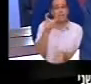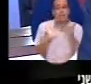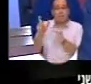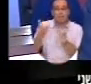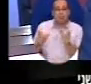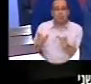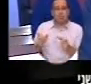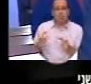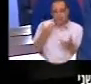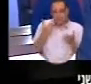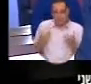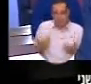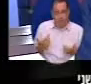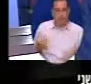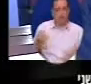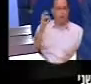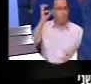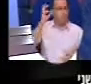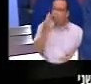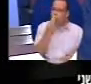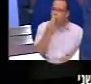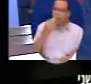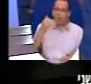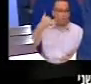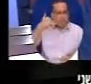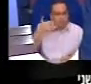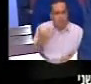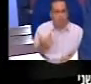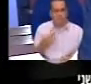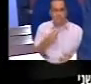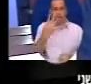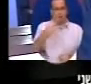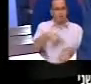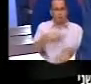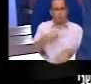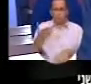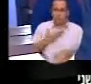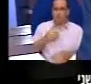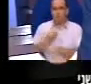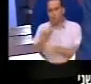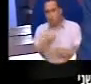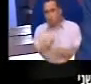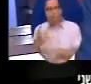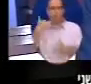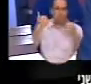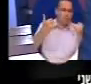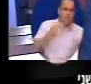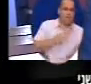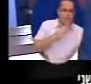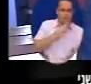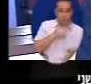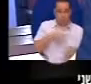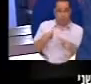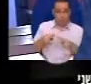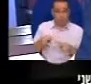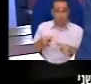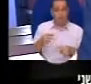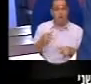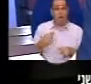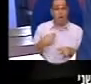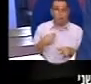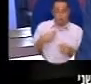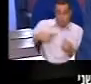ביטחון, מוקדנים, מוקדניות, שיושבים 24/7 ומקבלים תלונות וטלפונים ובעיות שהם צריכים לפתור, אנחנו